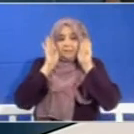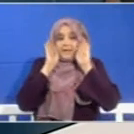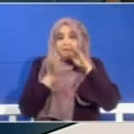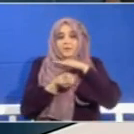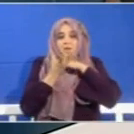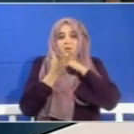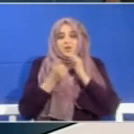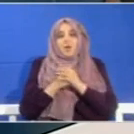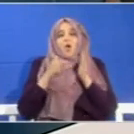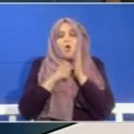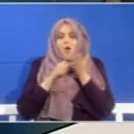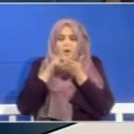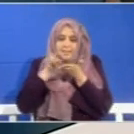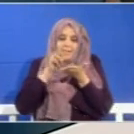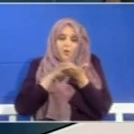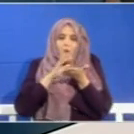سجدة تلاوة